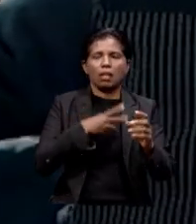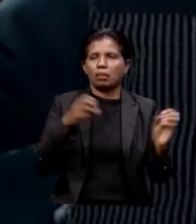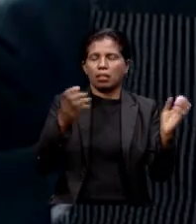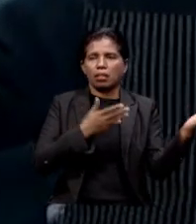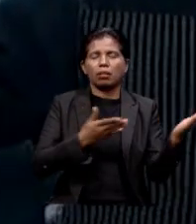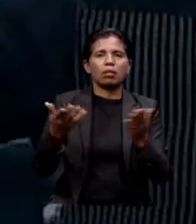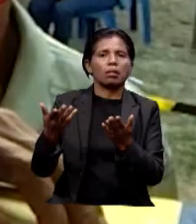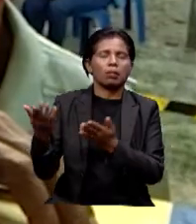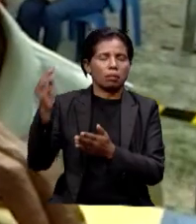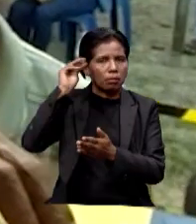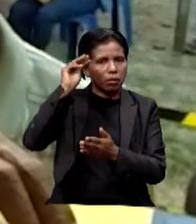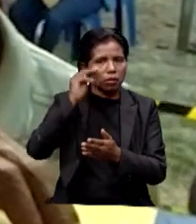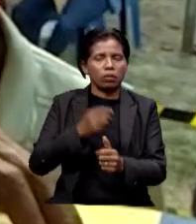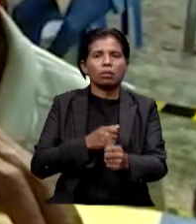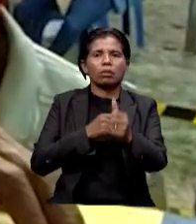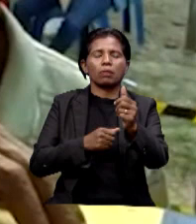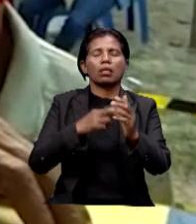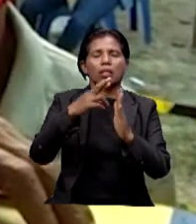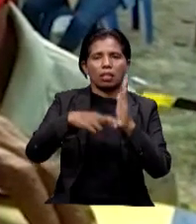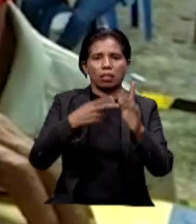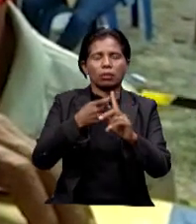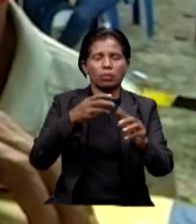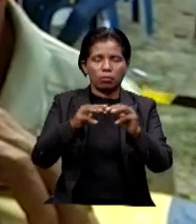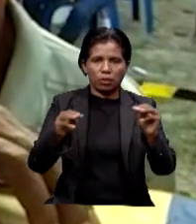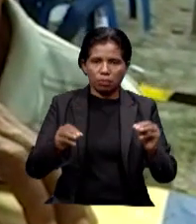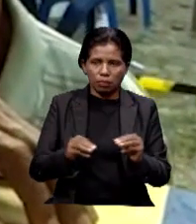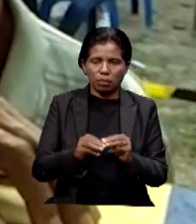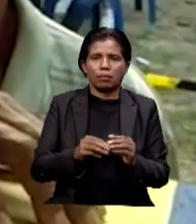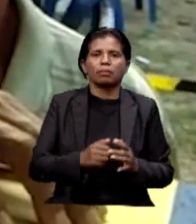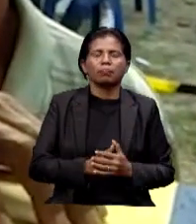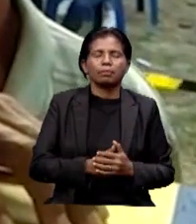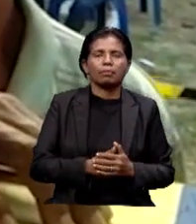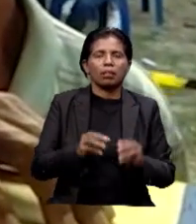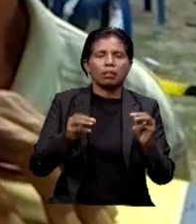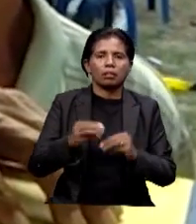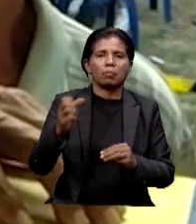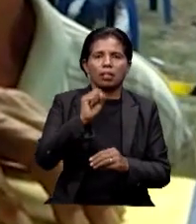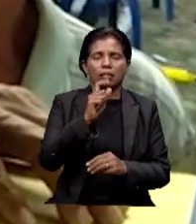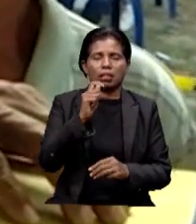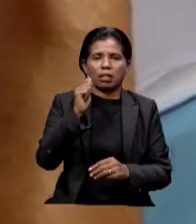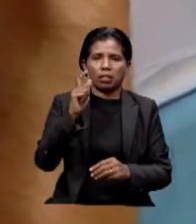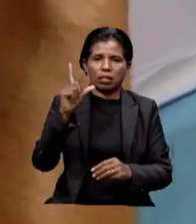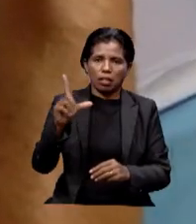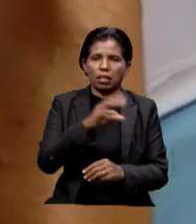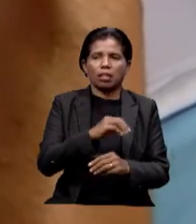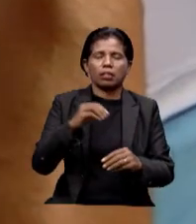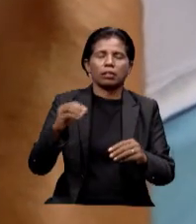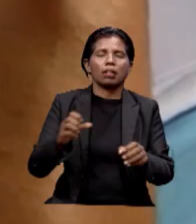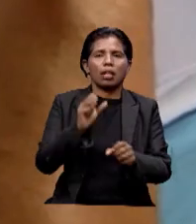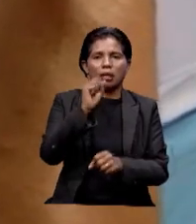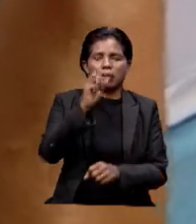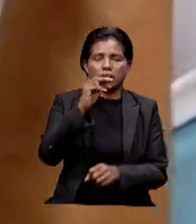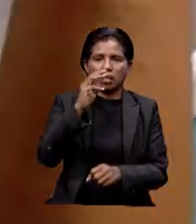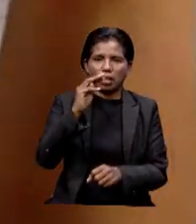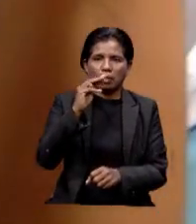ministerio, tuir procedimento kusi posto posto ba municipio, municipio estatal. Estatal ho solidaridade social sira